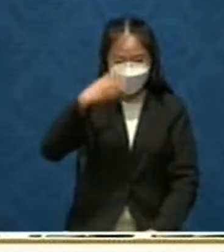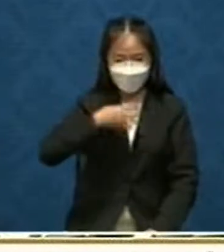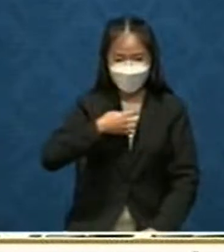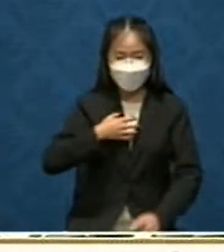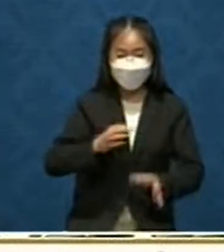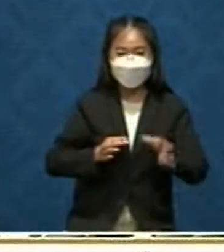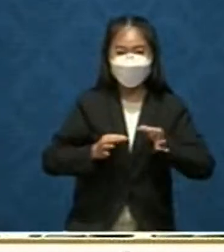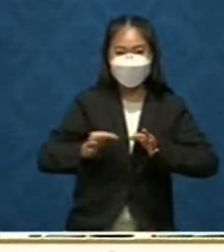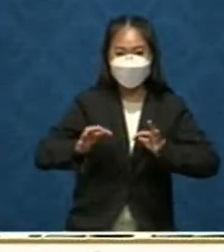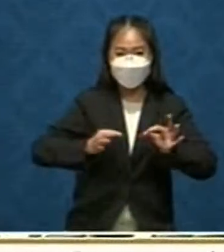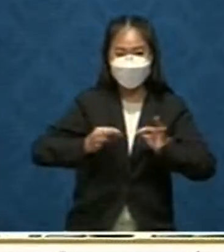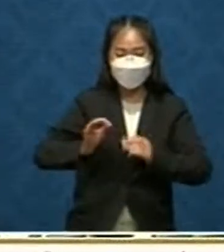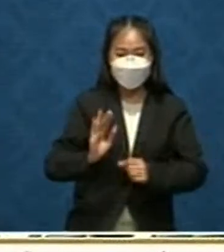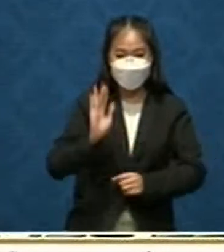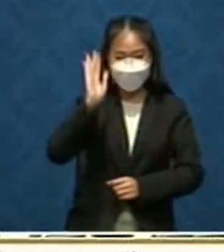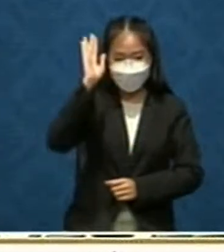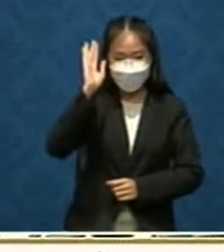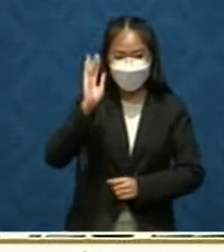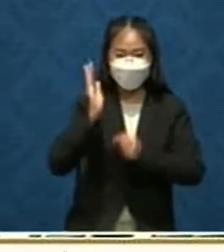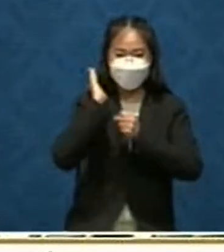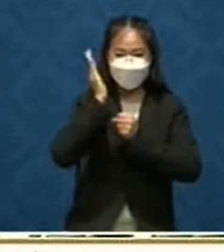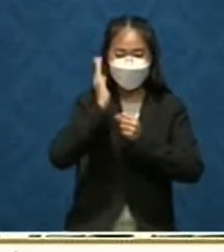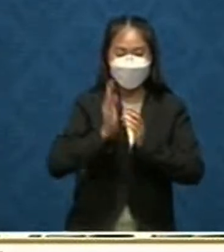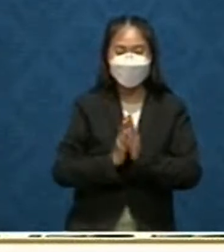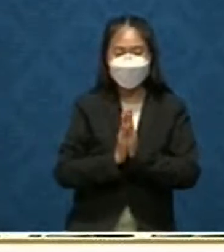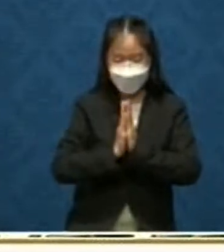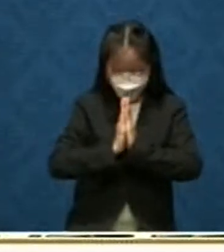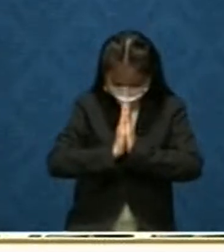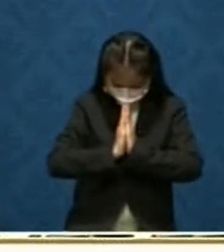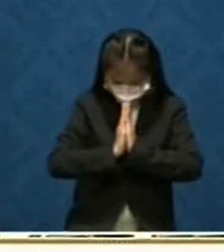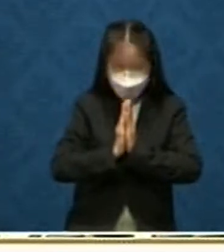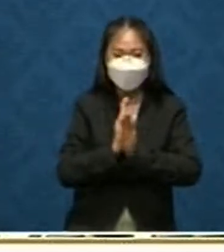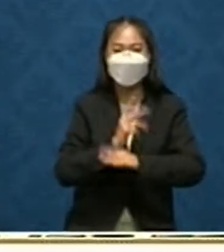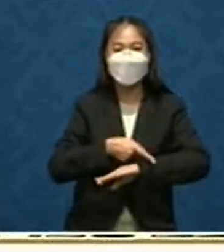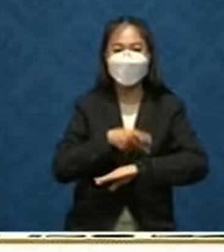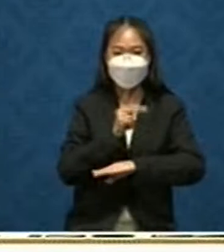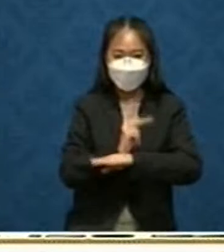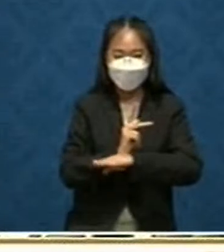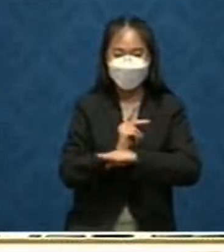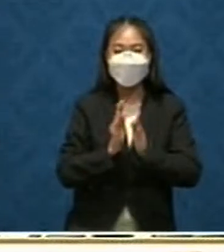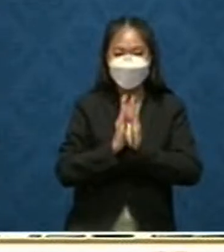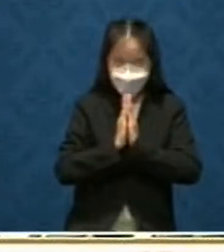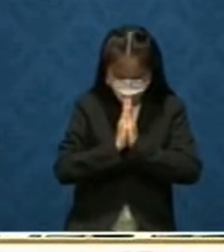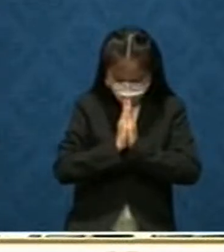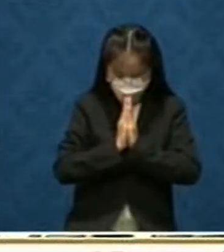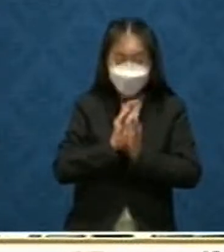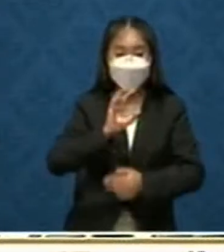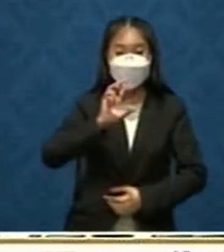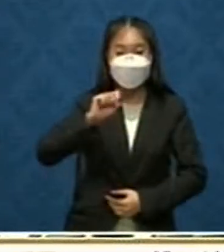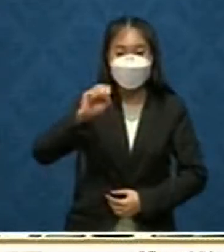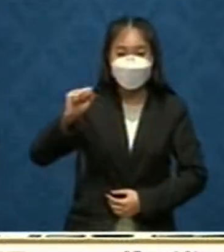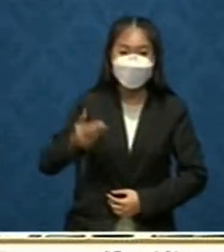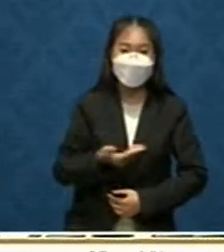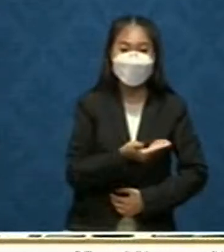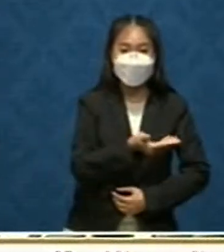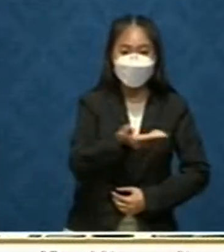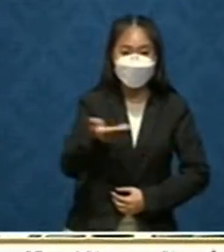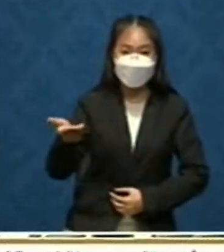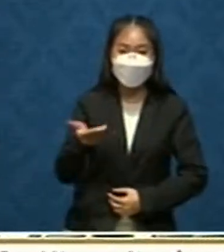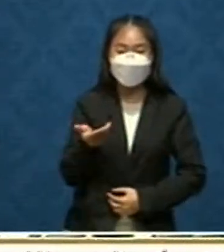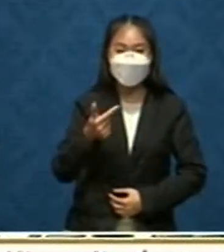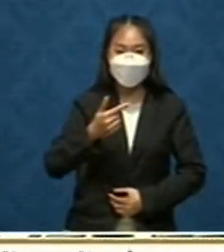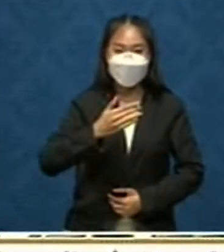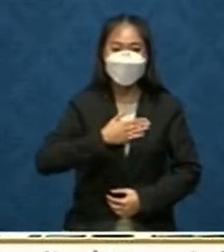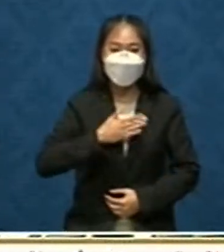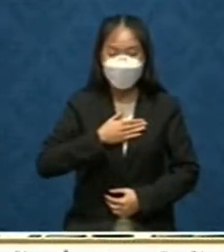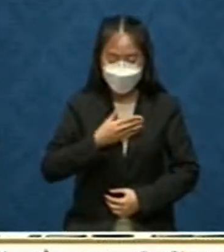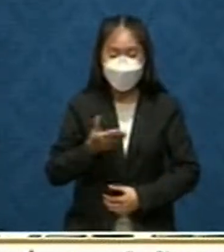ครั เชิญ ทานนายมตี ครับใช้ก undocumented ท่านพระทานที่รอ ก 2021 ไปอย่สมาชีกผชมเกิดทุกท่านนะครับผมวาร